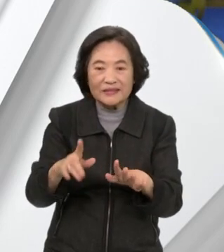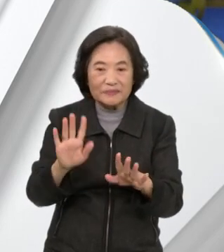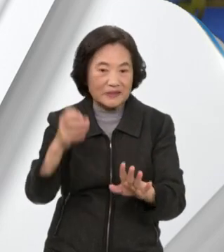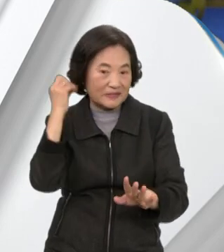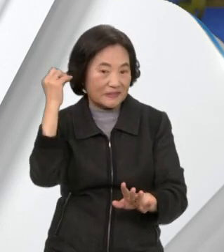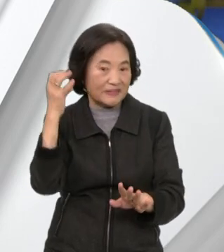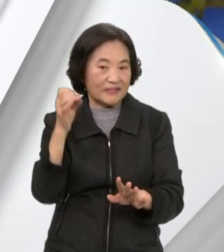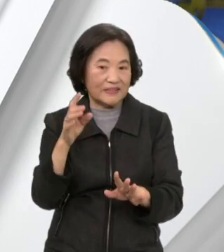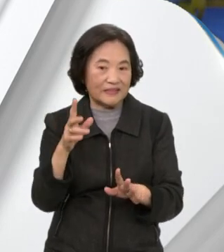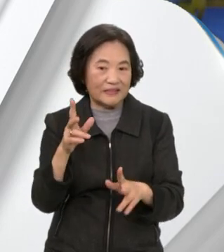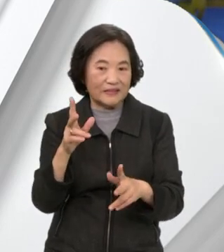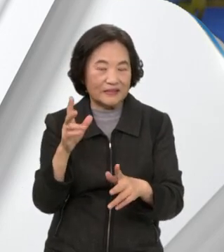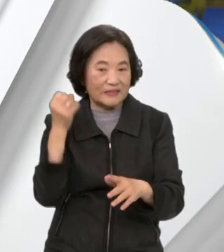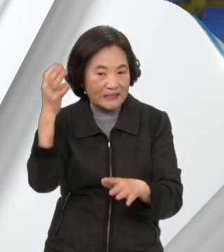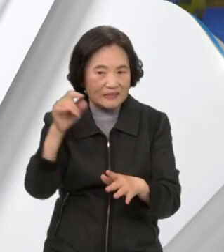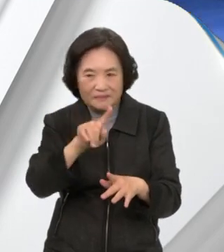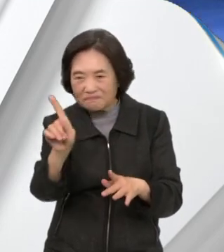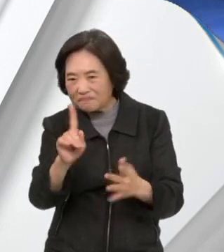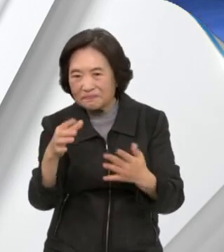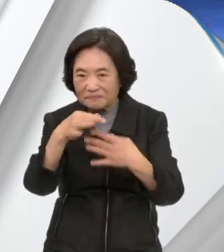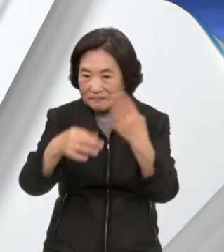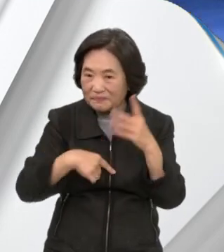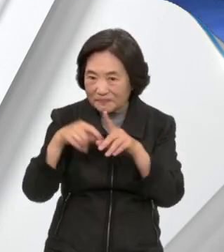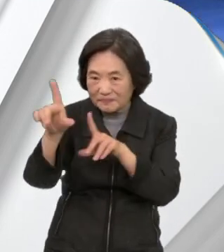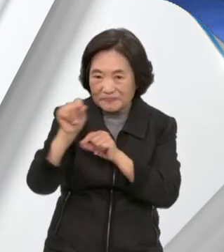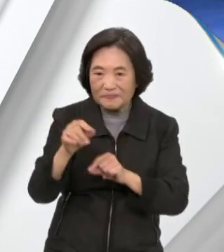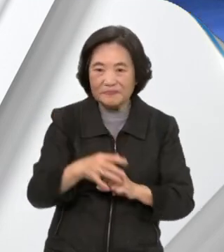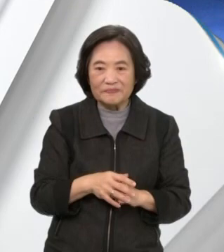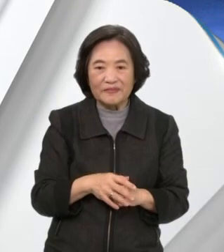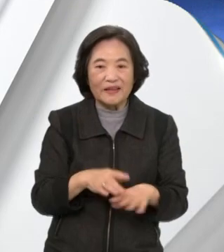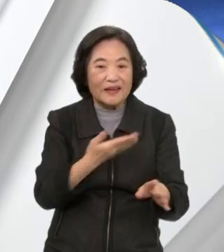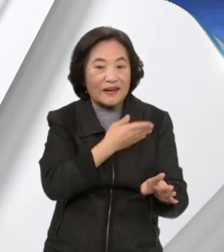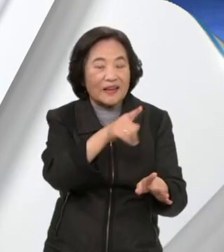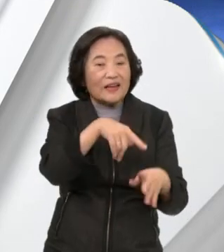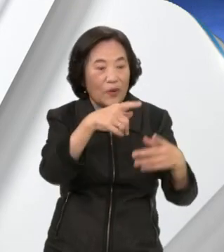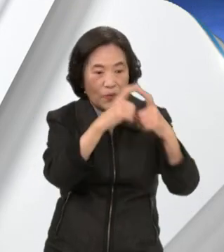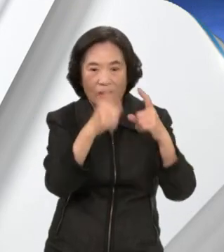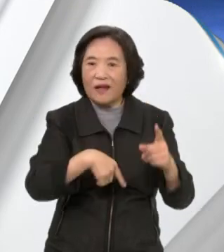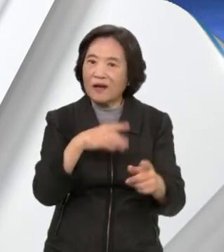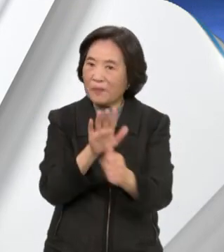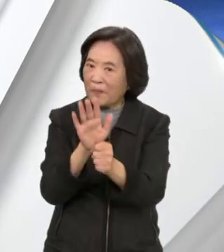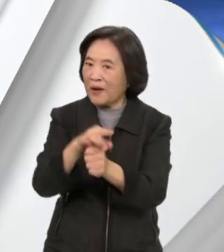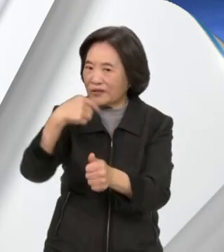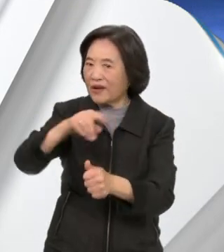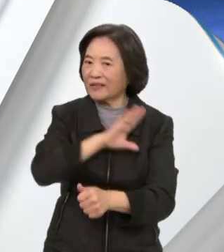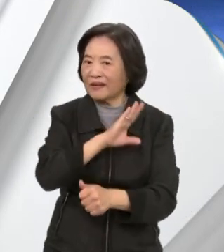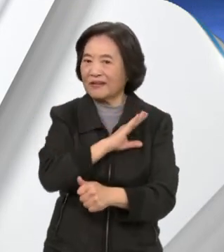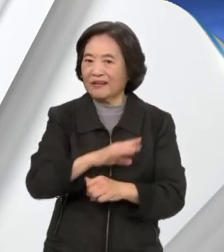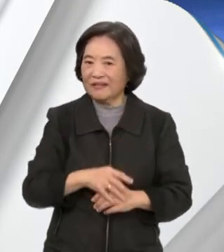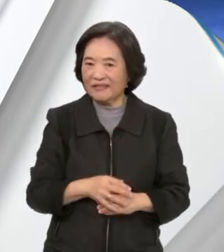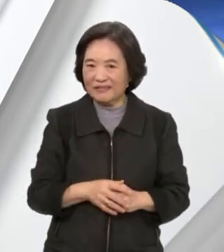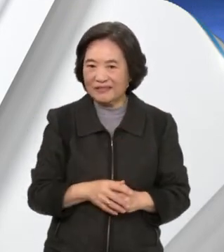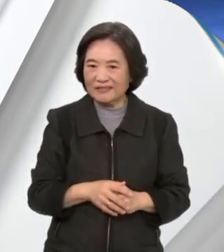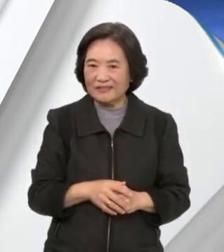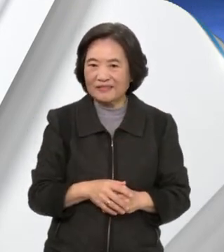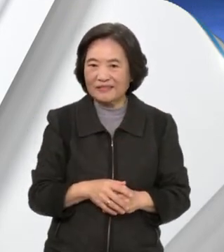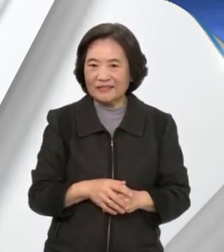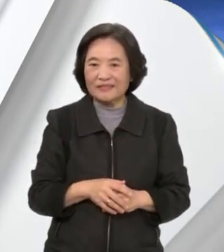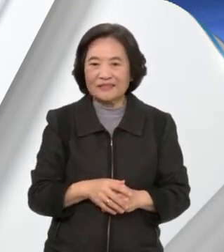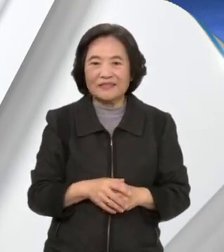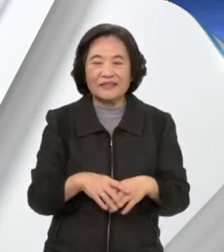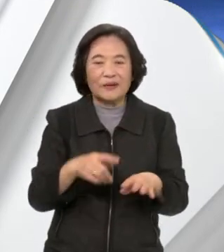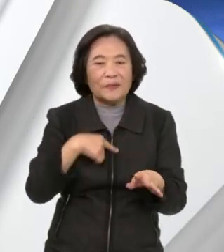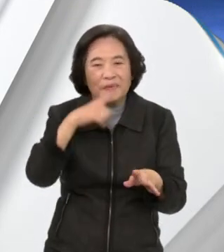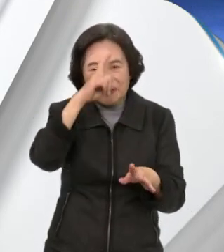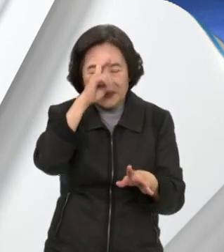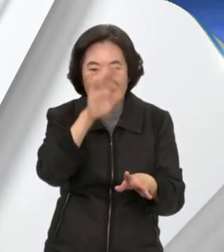的方向来引导他们。 怎么可以不给他机会回来现场做第一线的老师？我